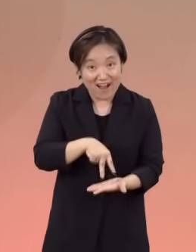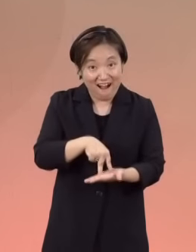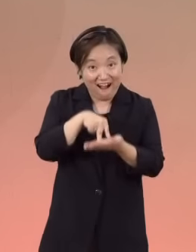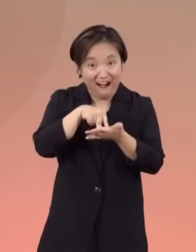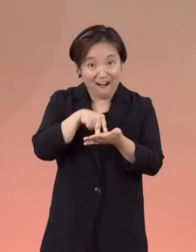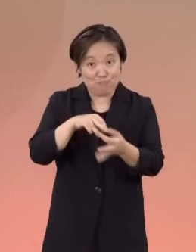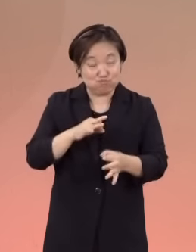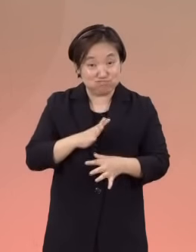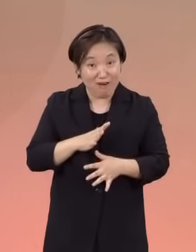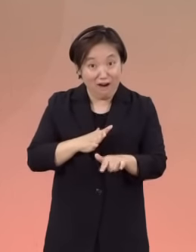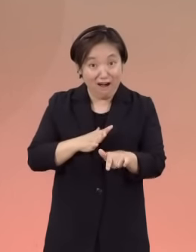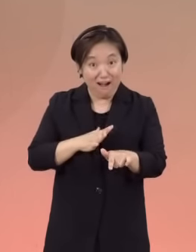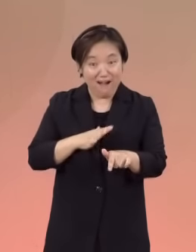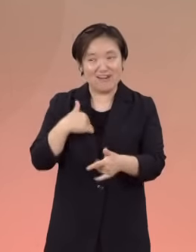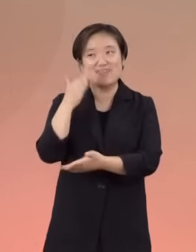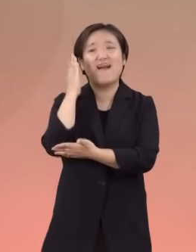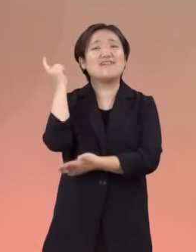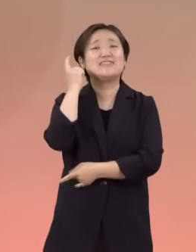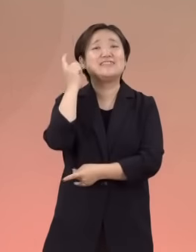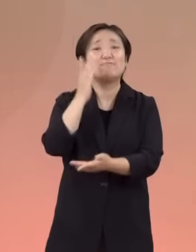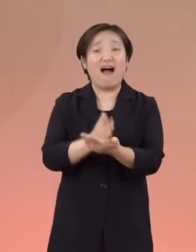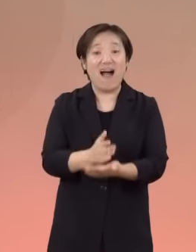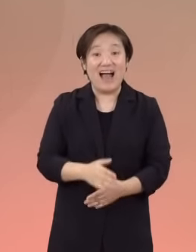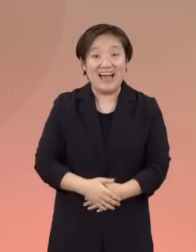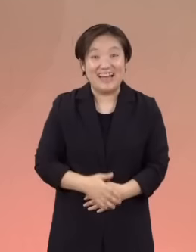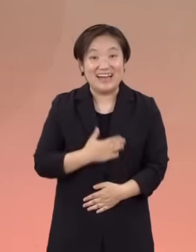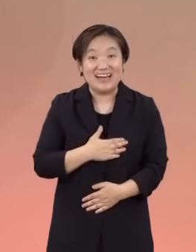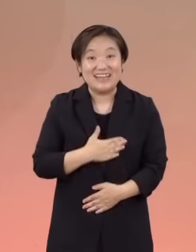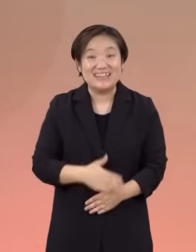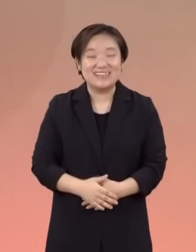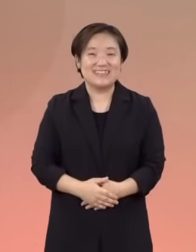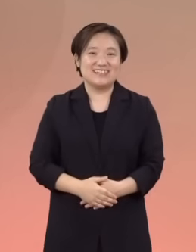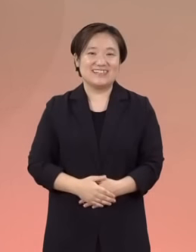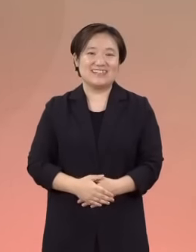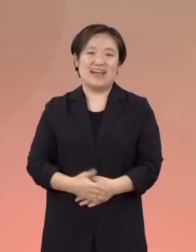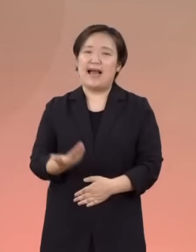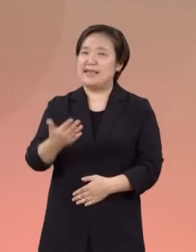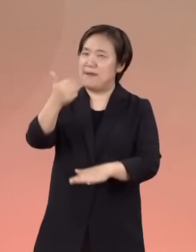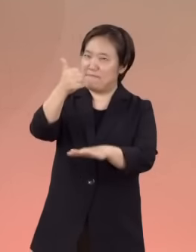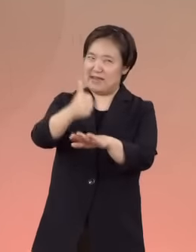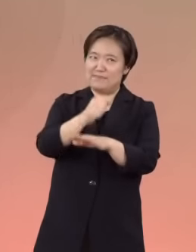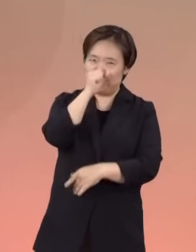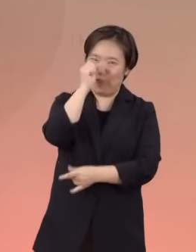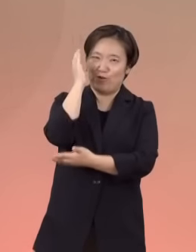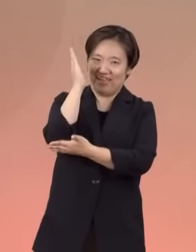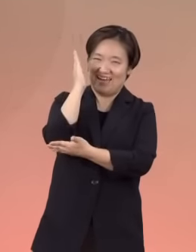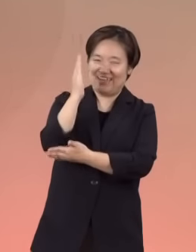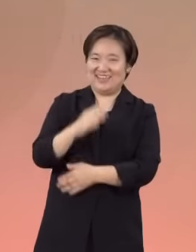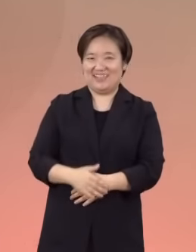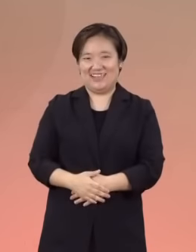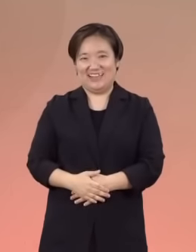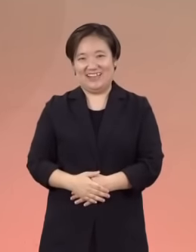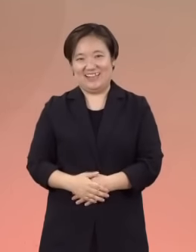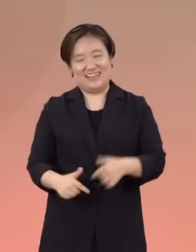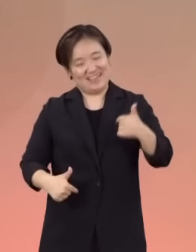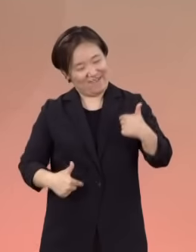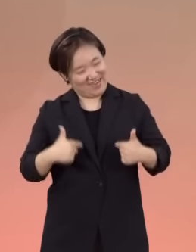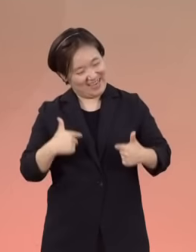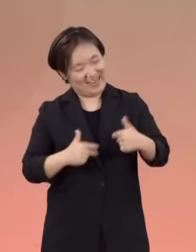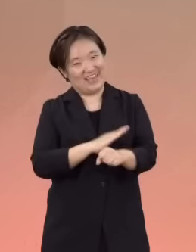분들은 이거 그냥 끝까지 보지 마세요 근데 항상 마무리는 훈훈하니 그냥 재미삼아 들으시면 좋을